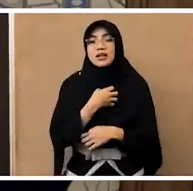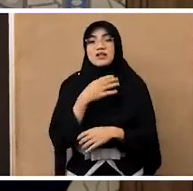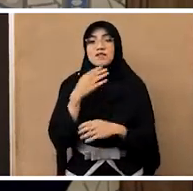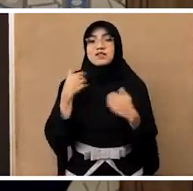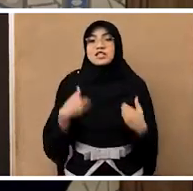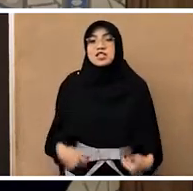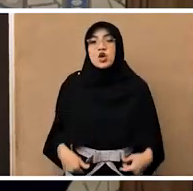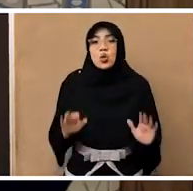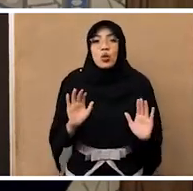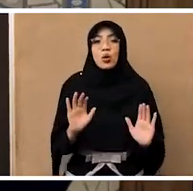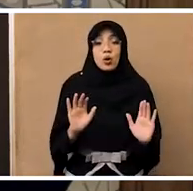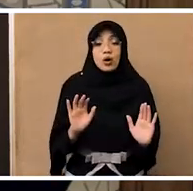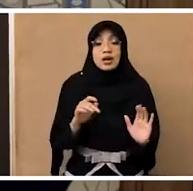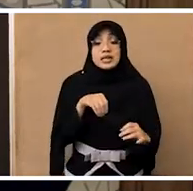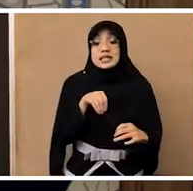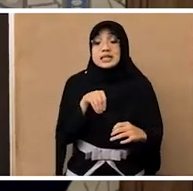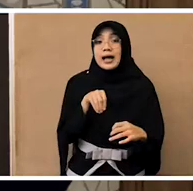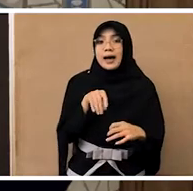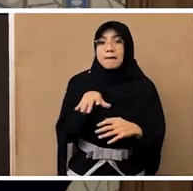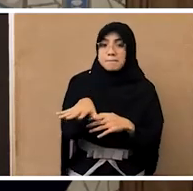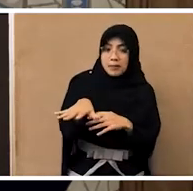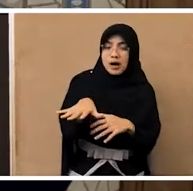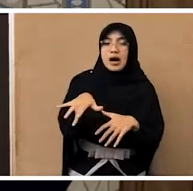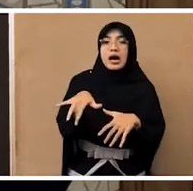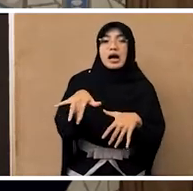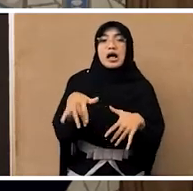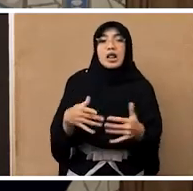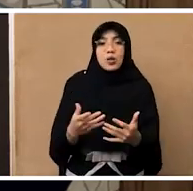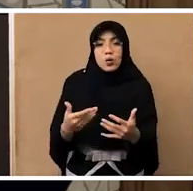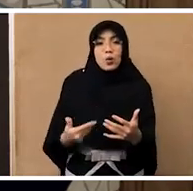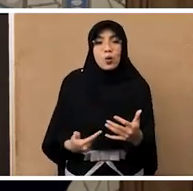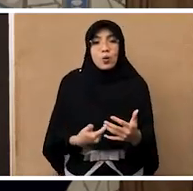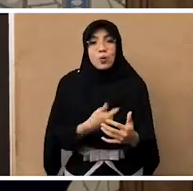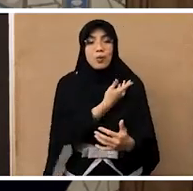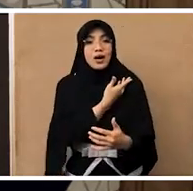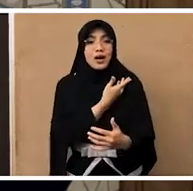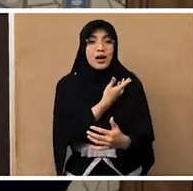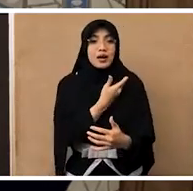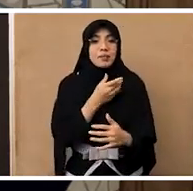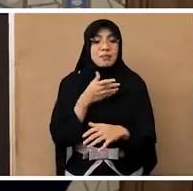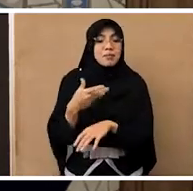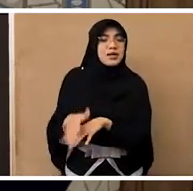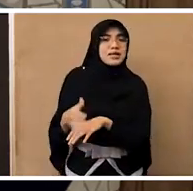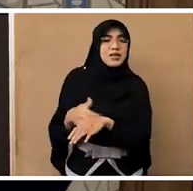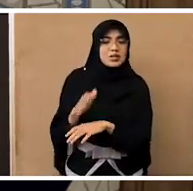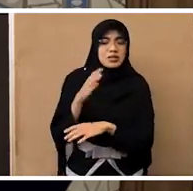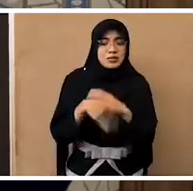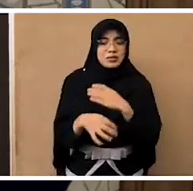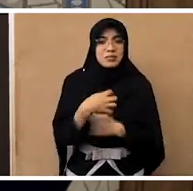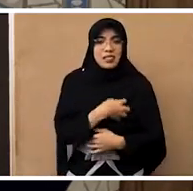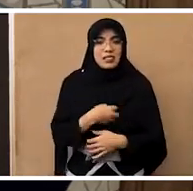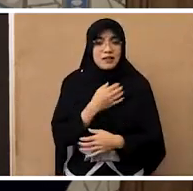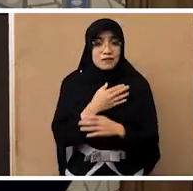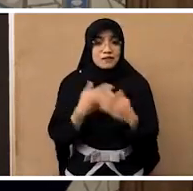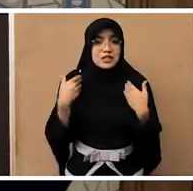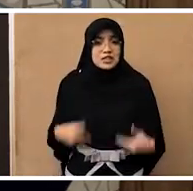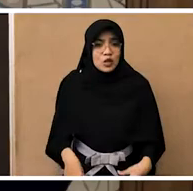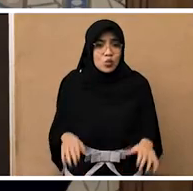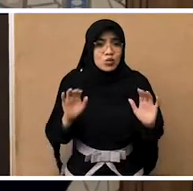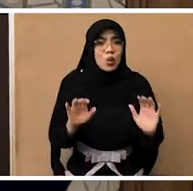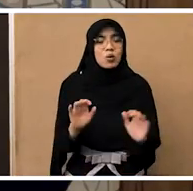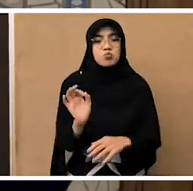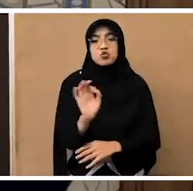fisik padahal dampak dari atau korban ya dari penghinaan ini bukan hanya disabilitas mental dan disabilitas fisik